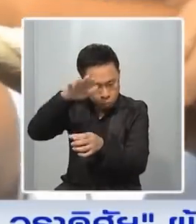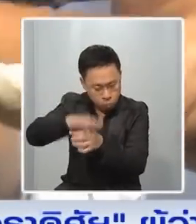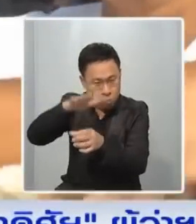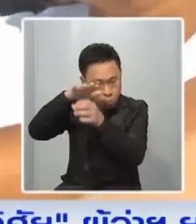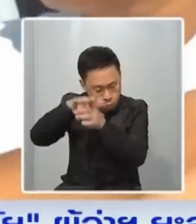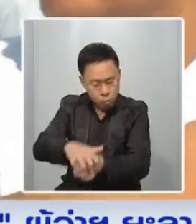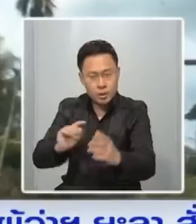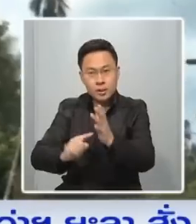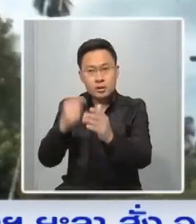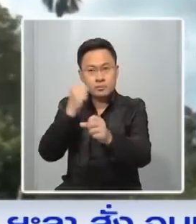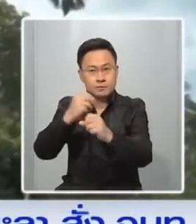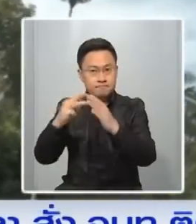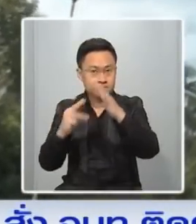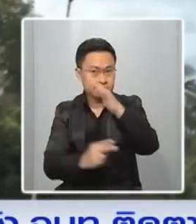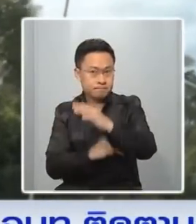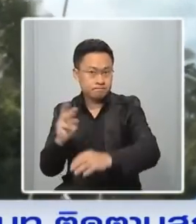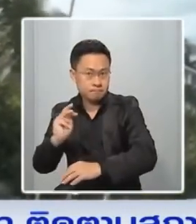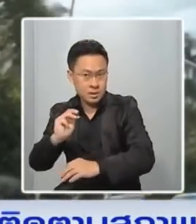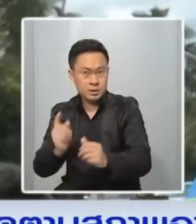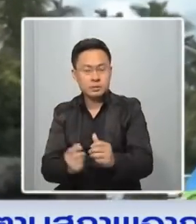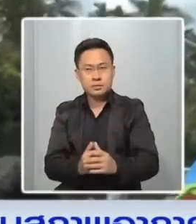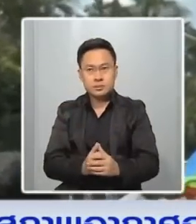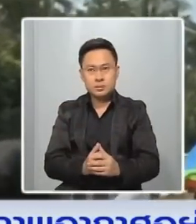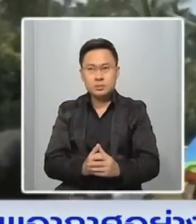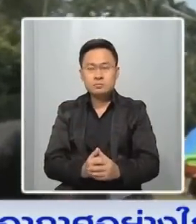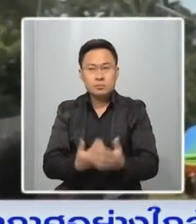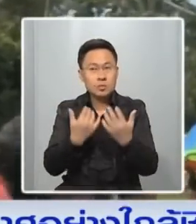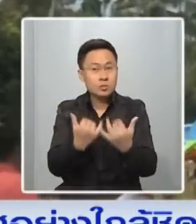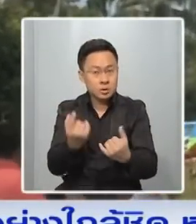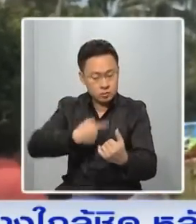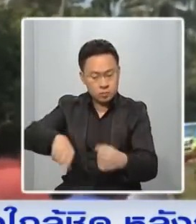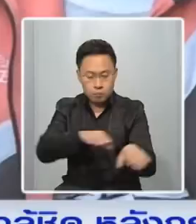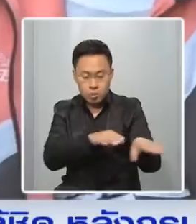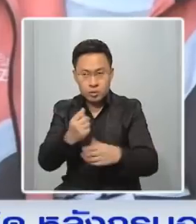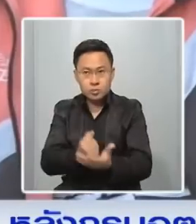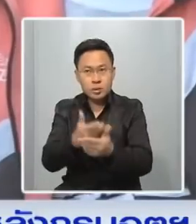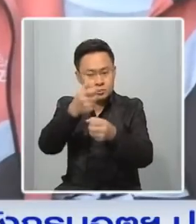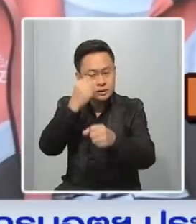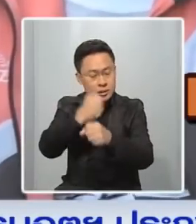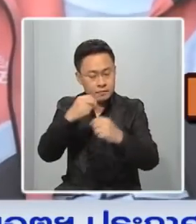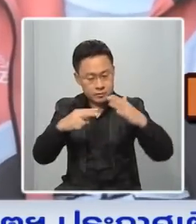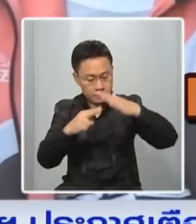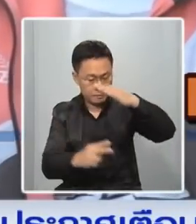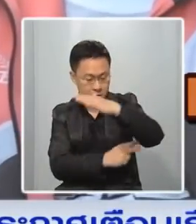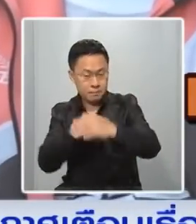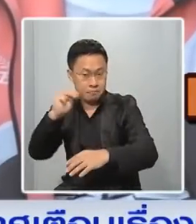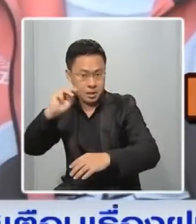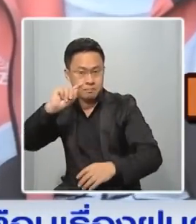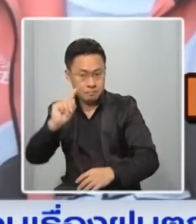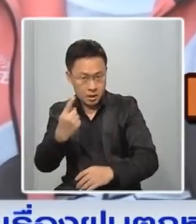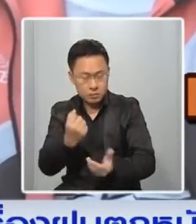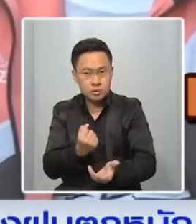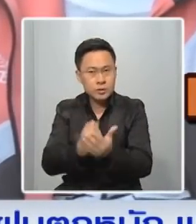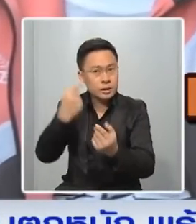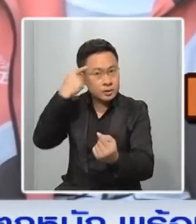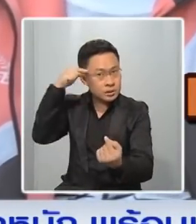สะพานไม้รำลึกถึงพระมหากรุณาธิคุณ วันนี้เราได้มาร่วมกันสร้างสะพานขึ้นมาใหม่เพื่อเป็นเครื่องเตือนสติเ